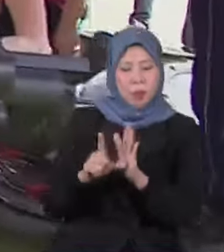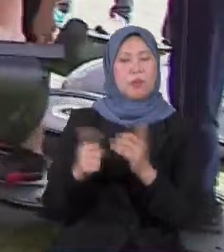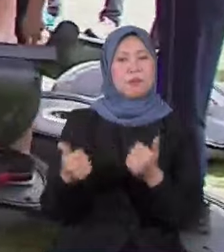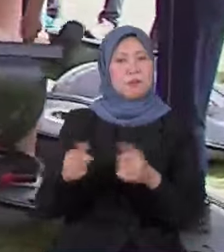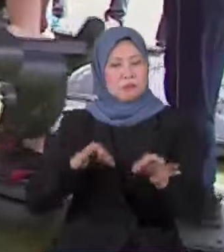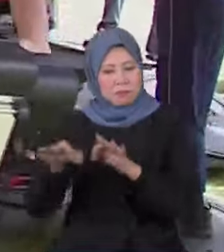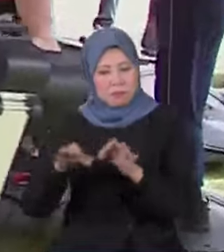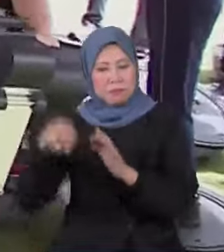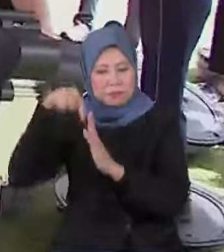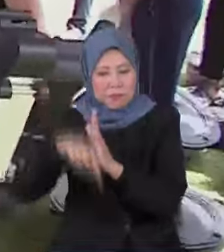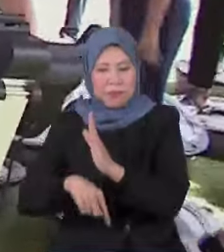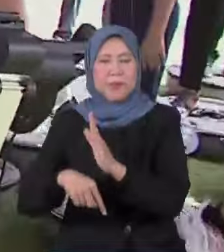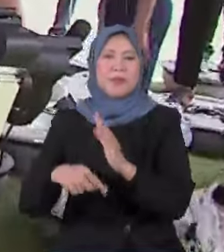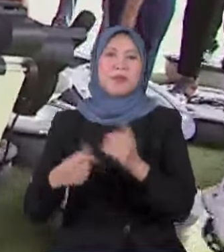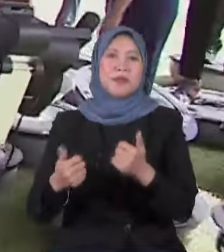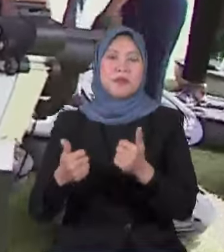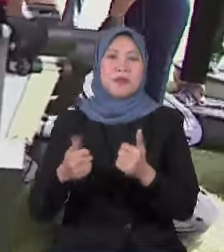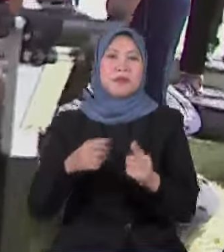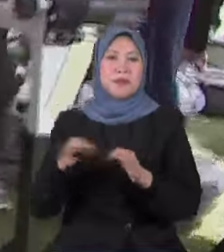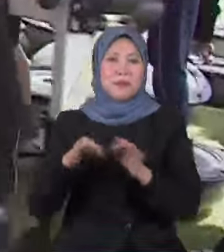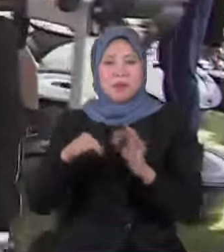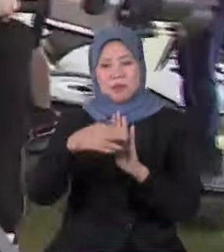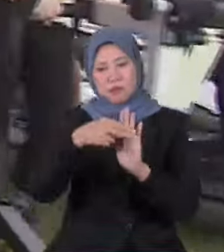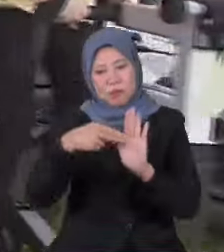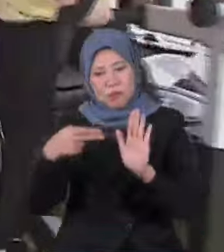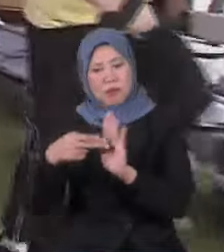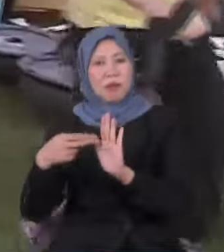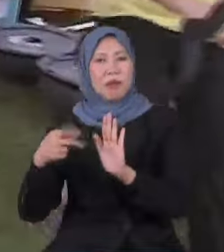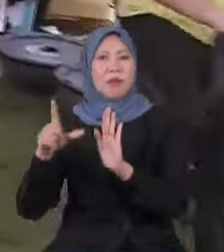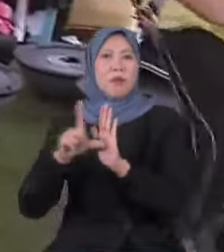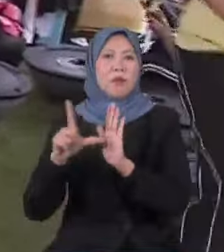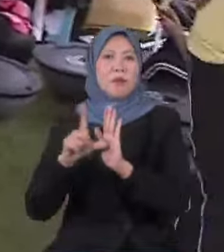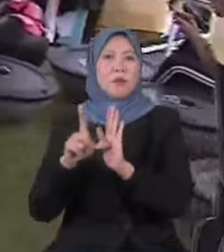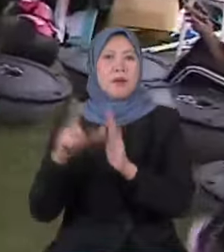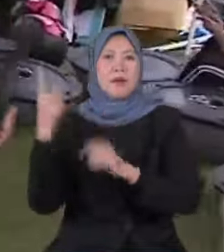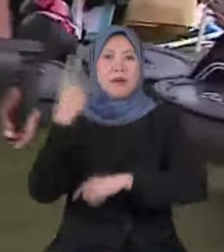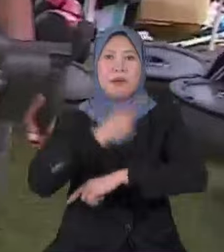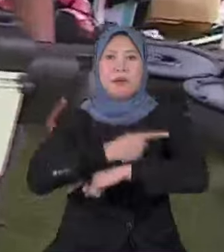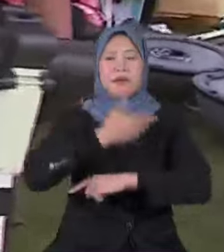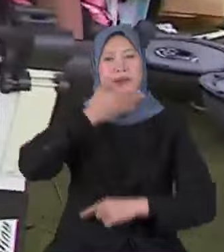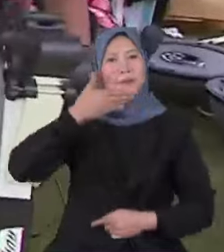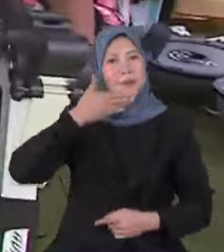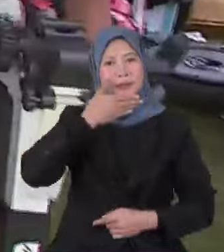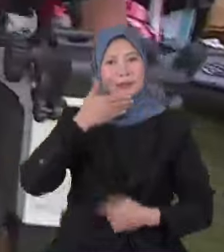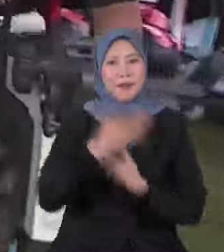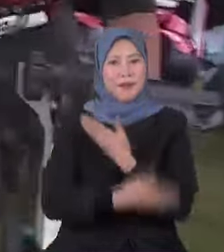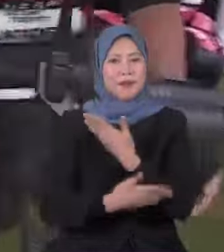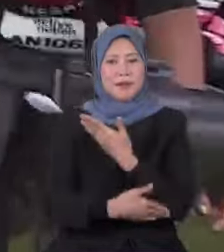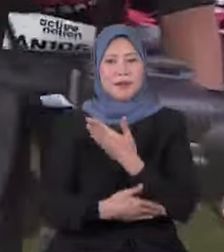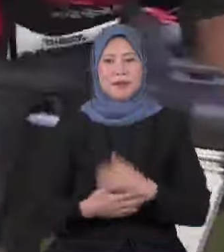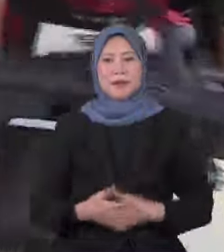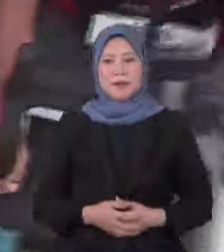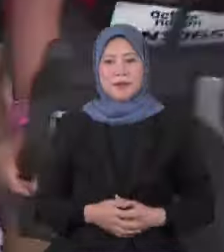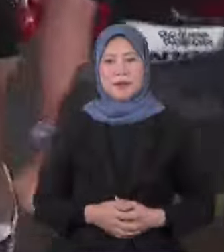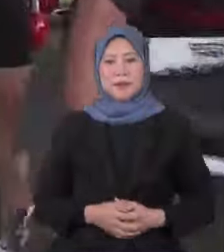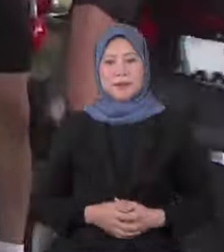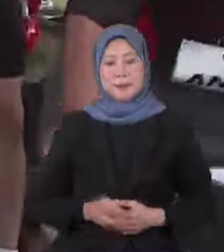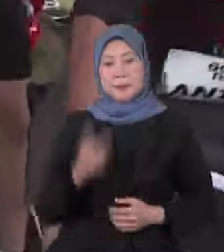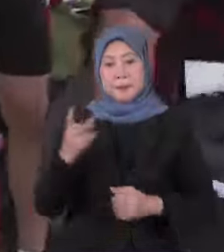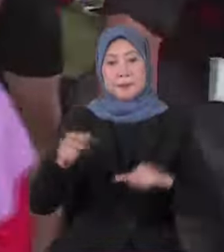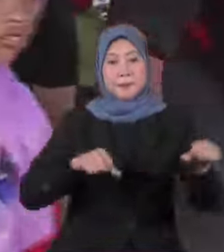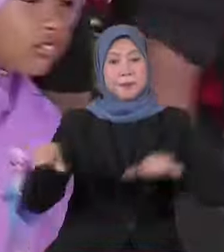makna. Sebab dibawakan daripada sebelum-sebelum ini lagi, logo Hari Belia Negara. Dan juga seperti mana anda dapat saksikan, ini adalah